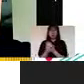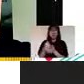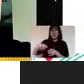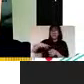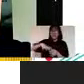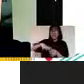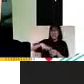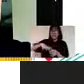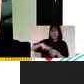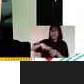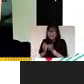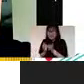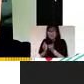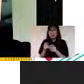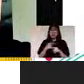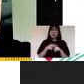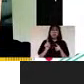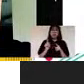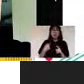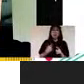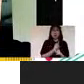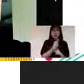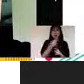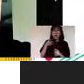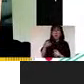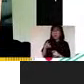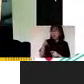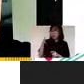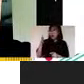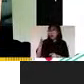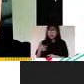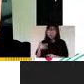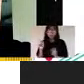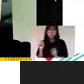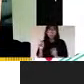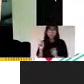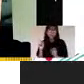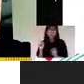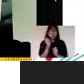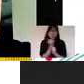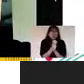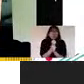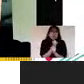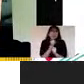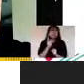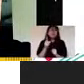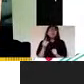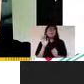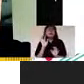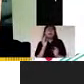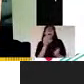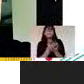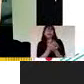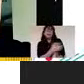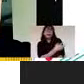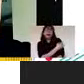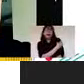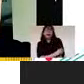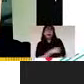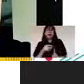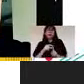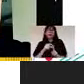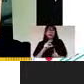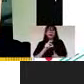ke daerah itu serem sekali gitu, dijaga preman gitu ya. Nah, business model yang dikembangkan oleh daerah ini itu adalah data